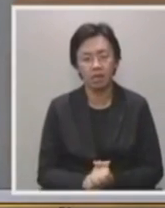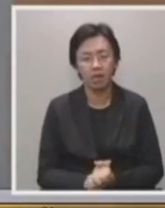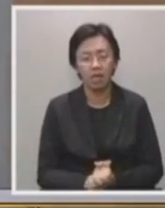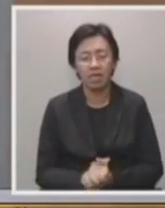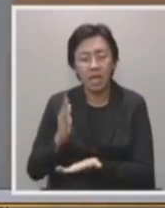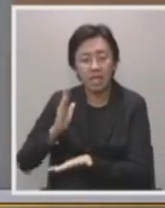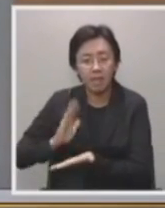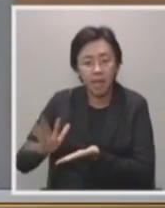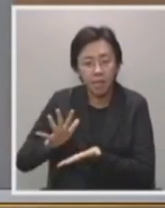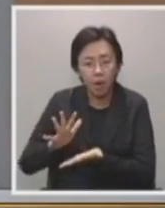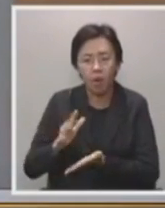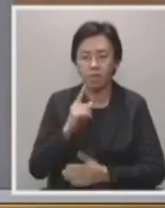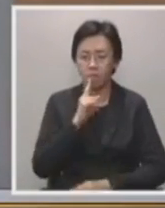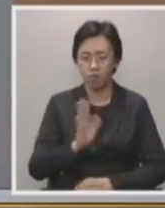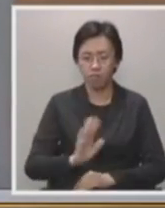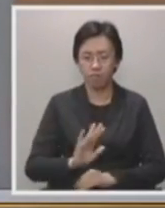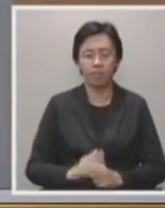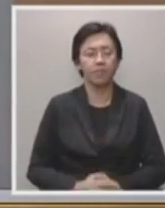าไม่สุภา